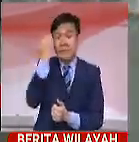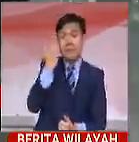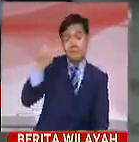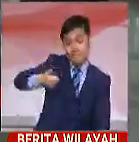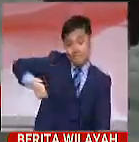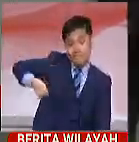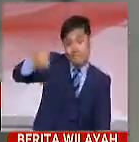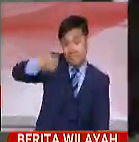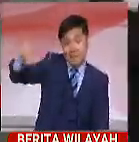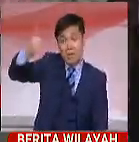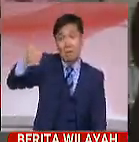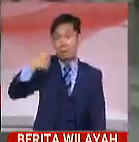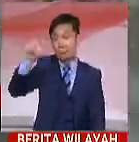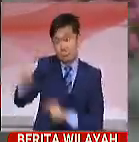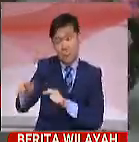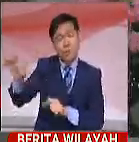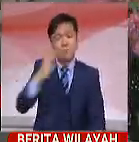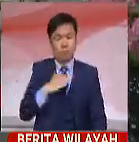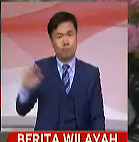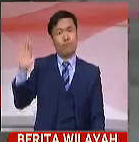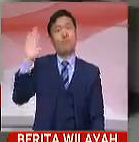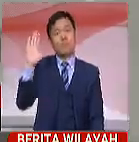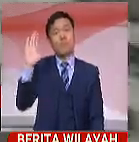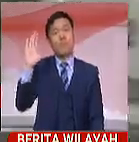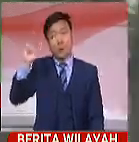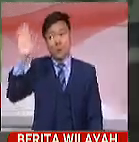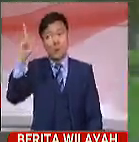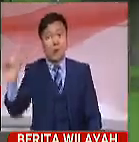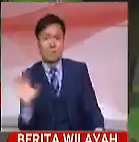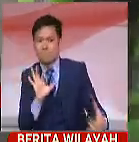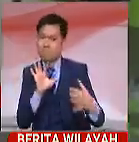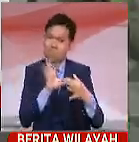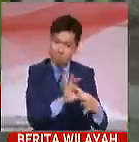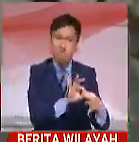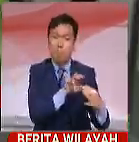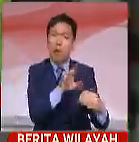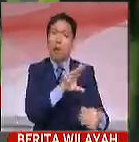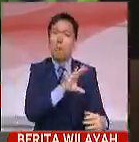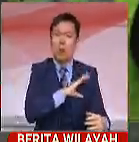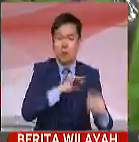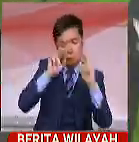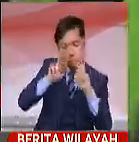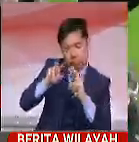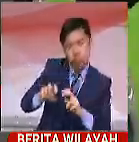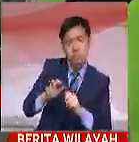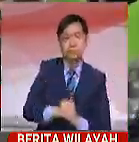Ashikin Sahad selepas dia memberi aku janji untuk memberikan kerjasama sepenuhnya kepada polis. Suspek memiliki beberapa rekod